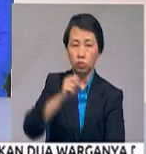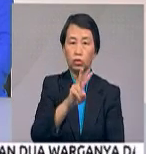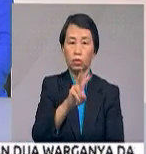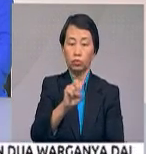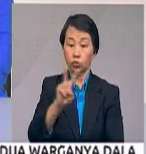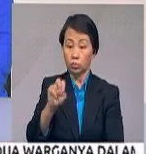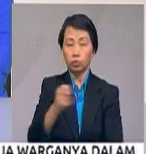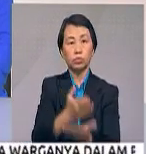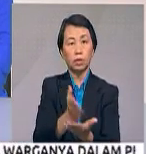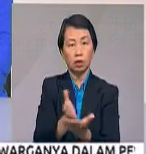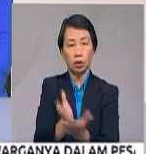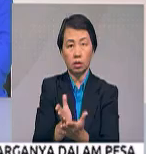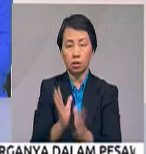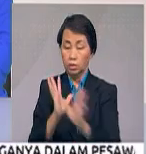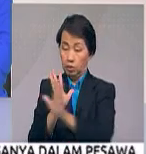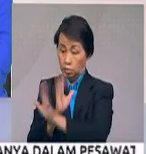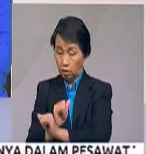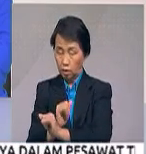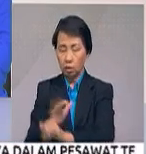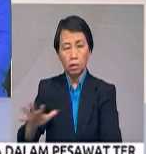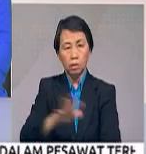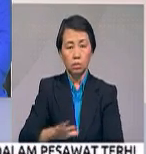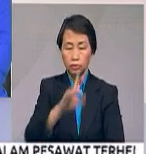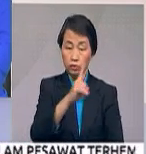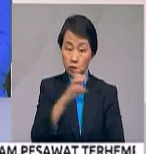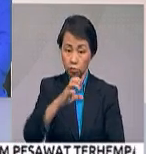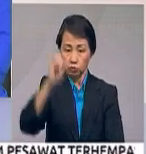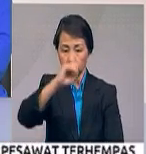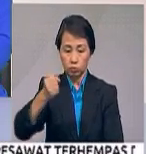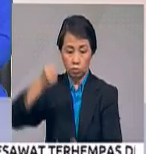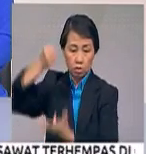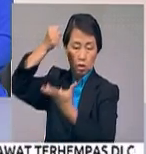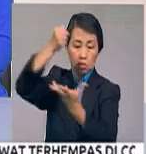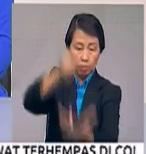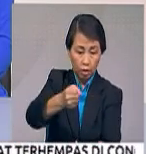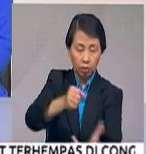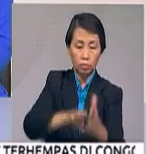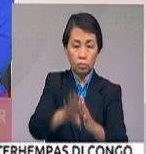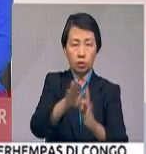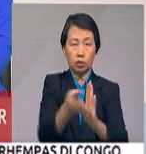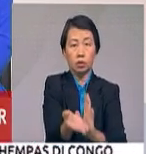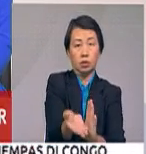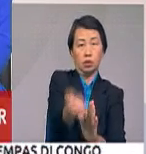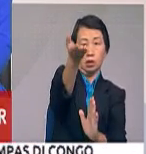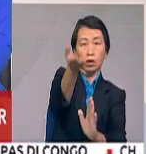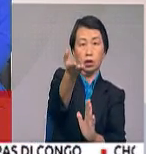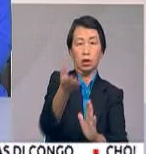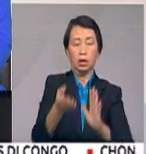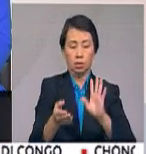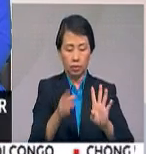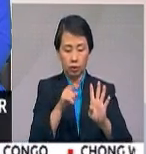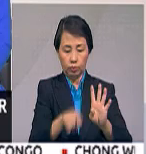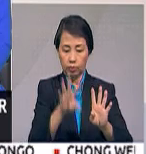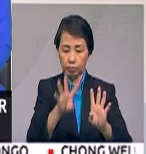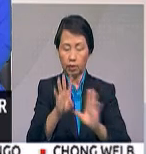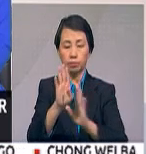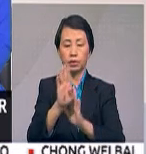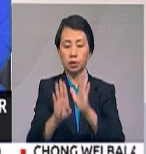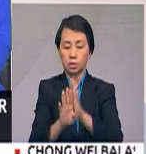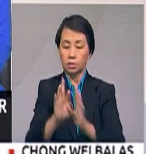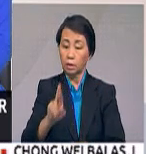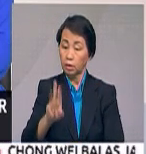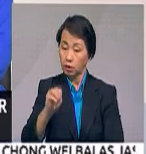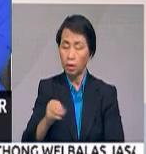2020. Di Sarawak sahaja, hampir 100% peruntukan pembangunan dinaikkan, iaitu RM4.4